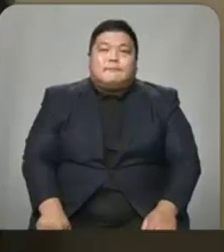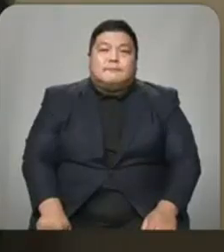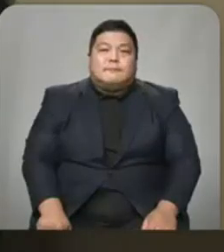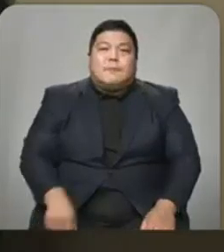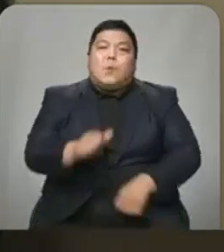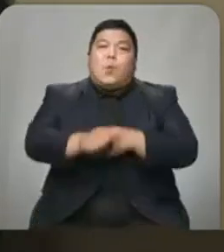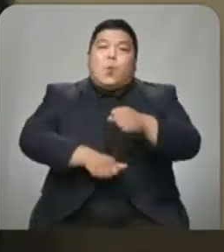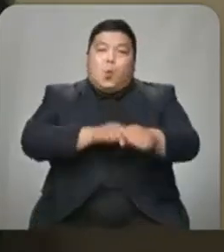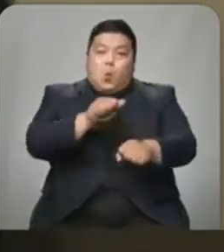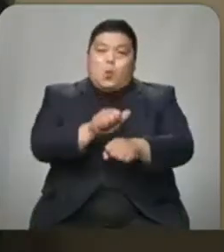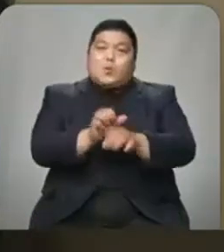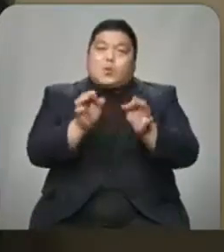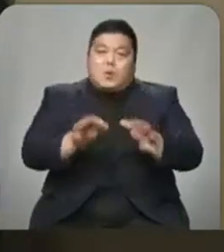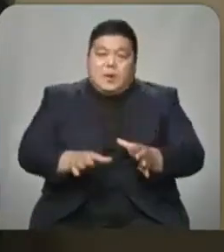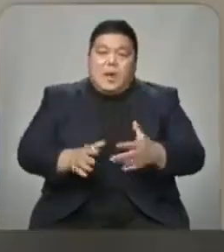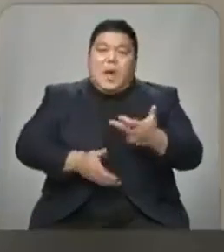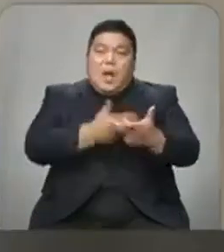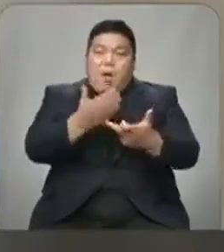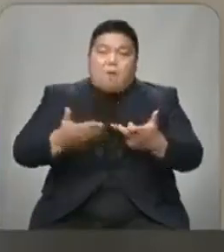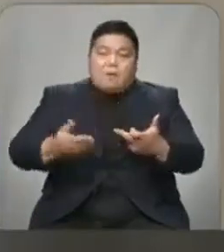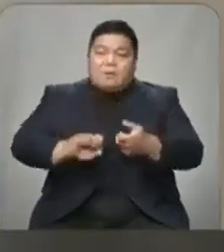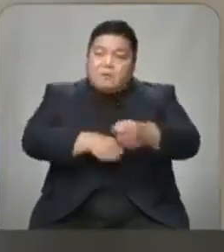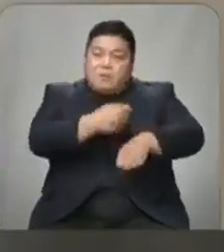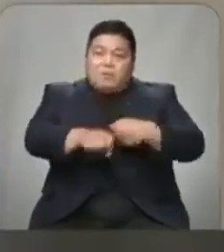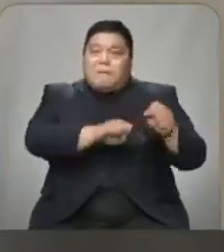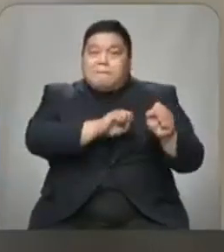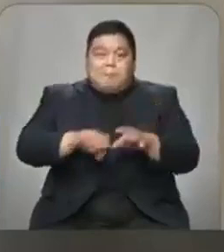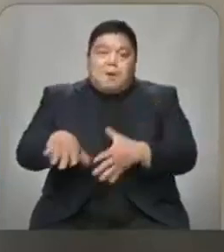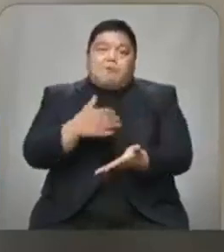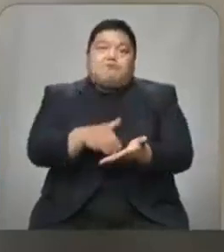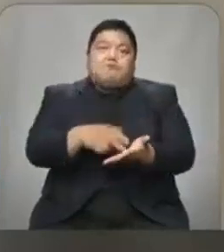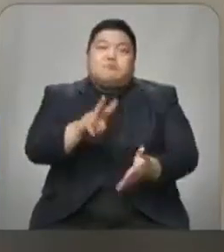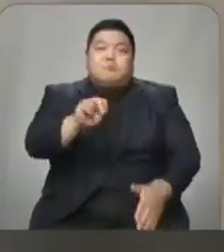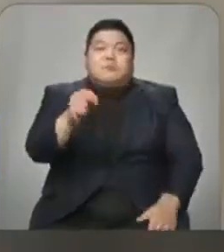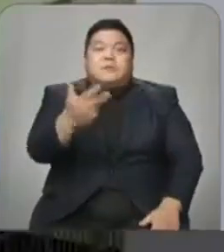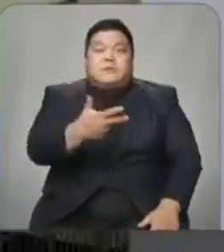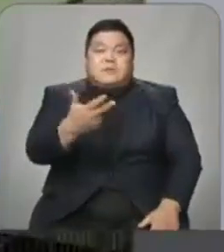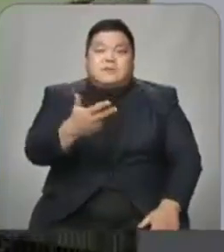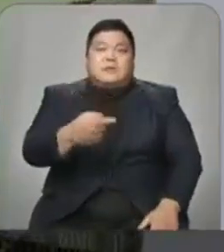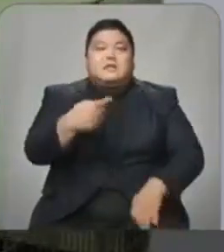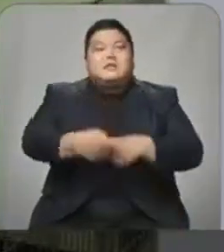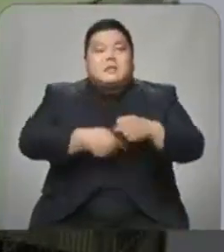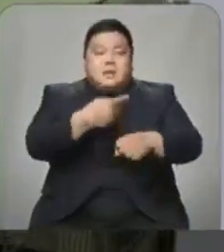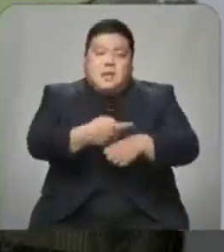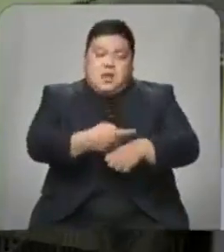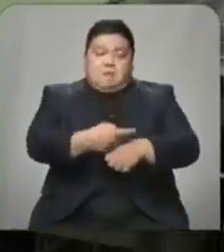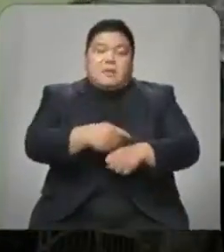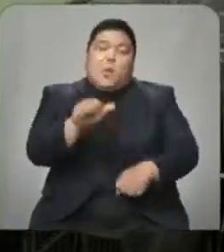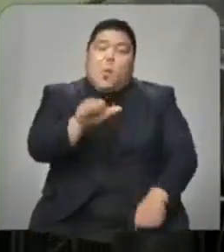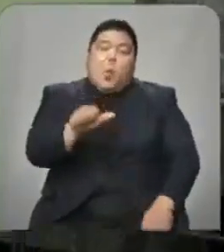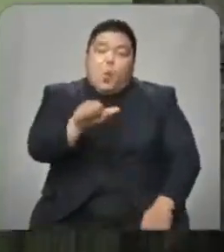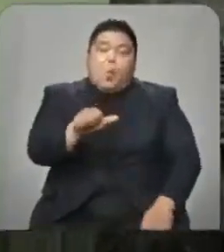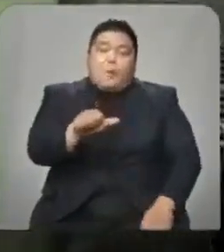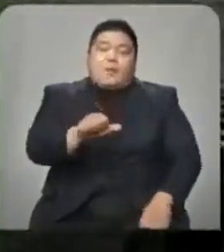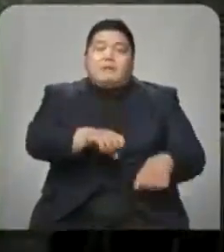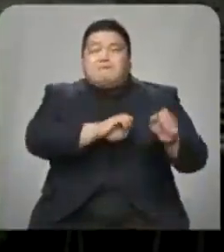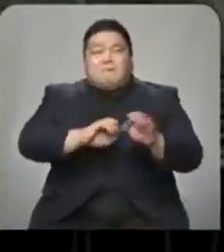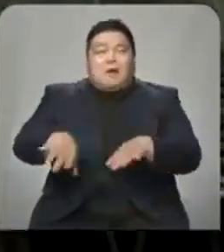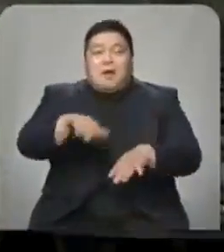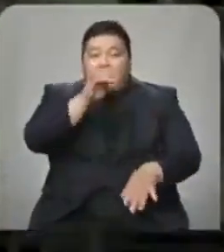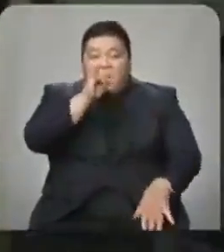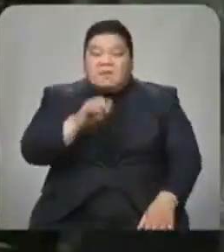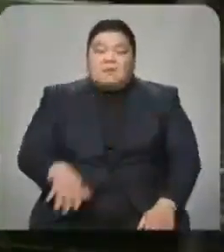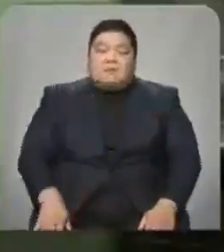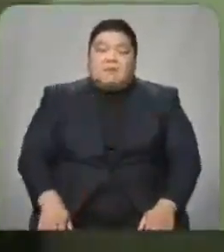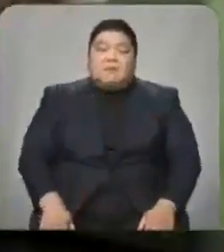지난 5년 동안 강원도에서 발생한 유기동물은 모두 2만 7천여 마리, 해마다 평균 5천 마리가 넘었습니다.